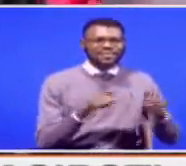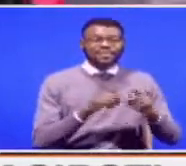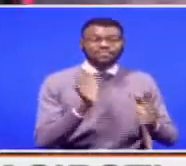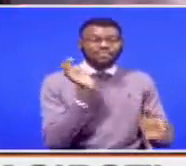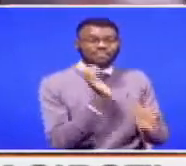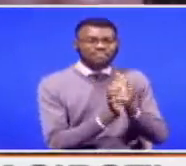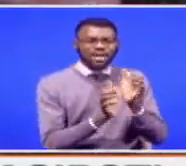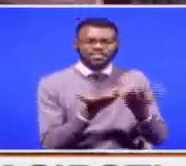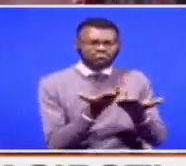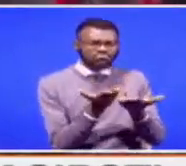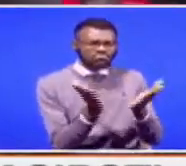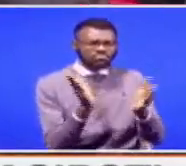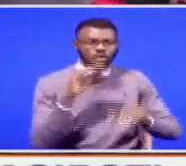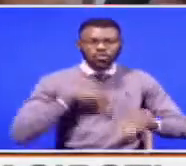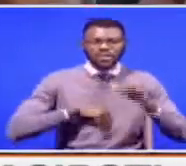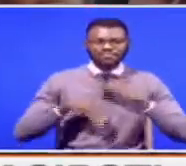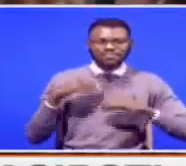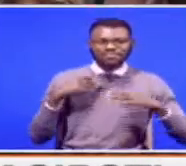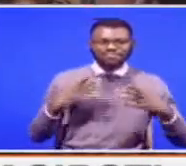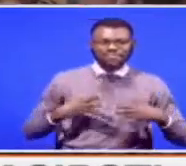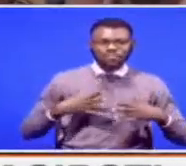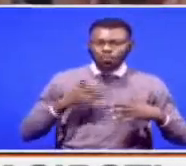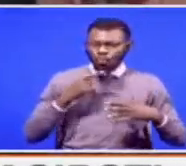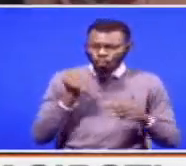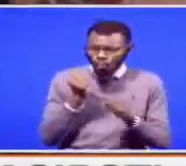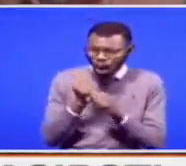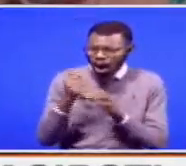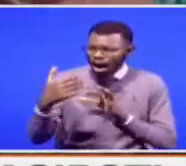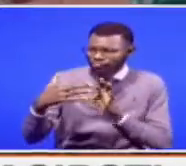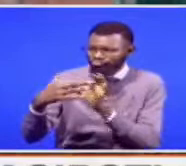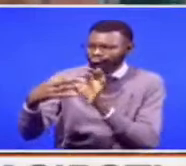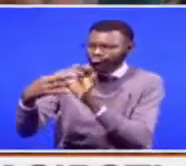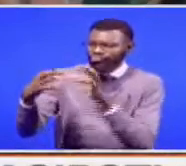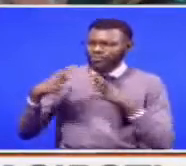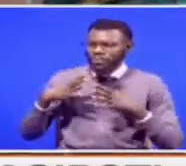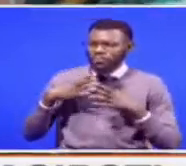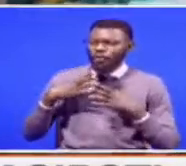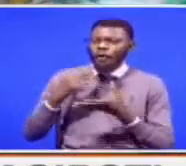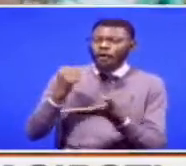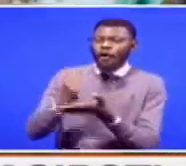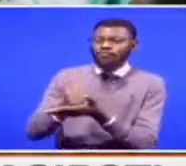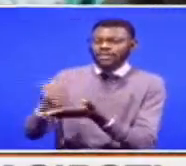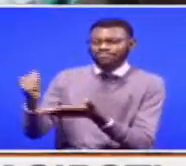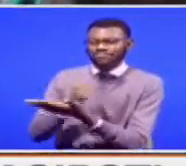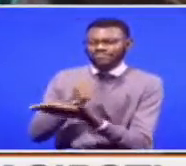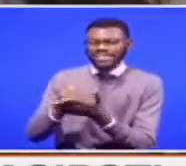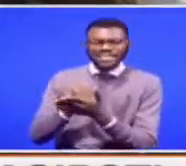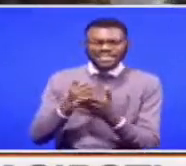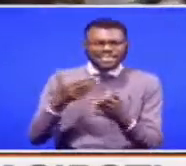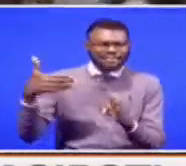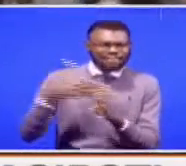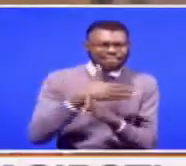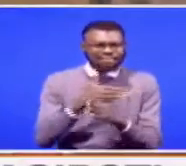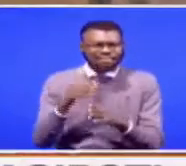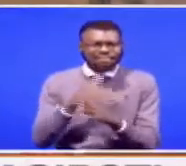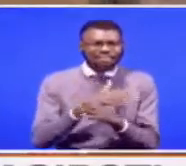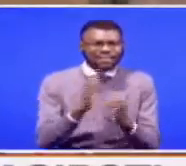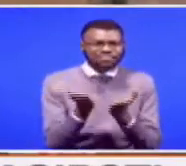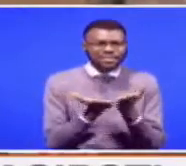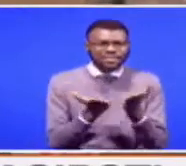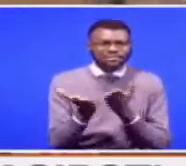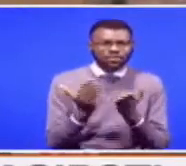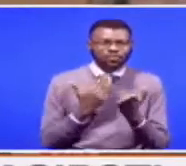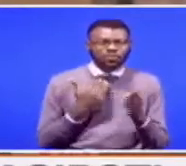kisheria wafisadi wanaoshirikiana na wafanyikazi wa uhamiaji kuwatapeli wananchi wanaotafuta huduma zao.